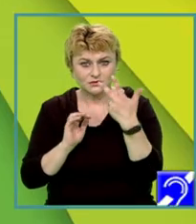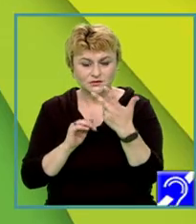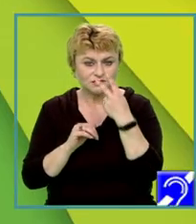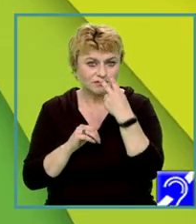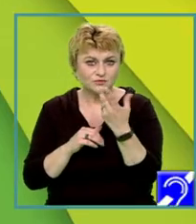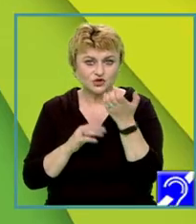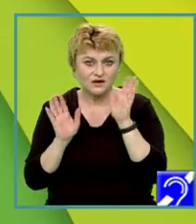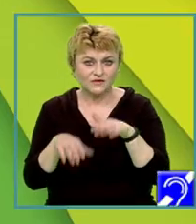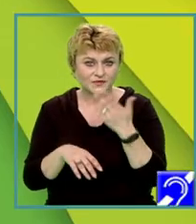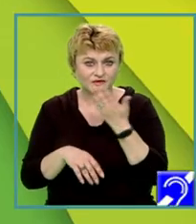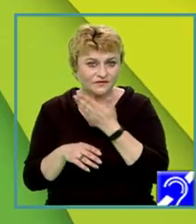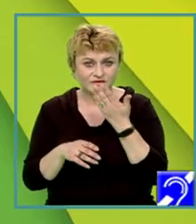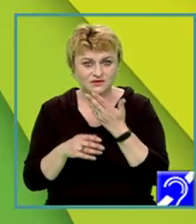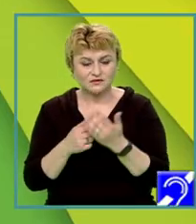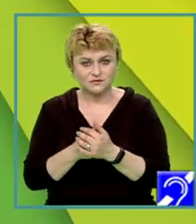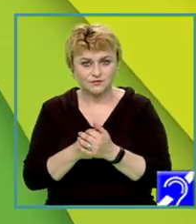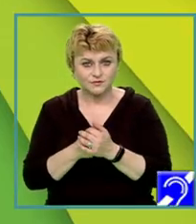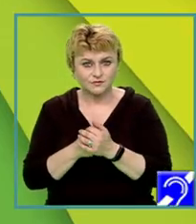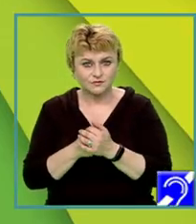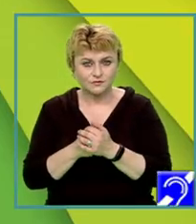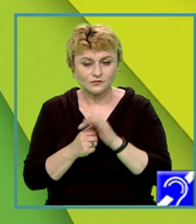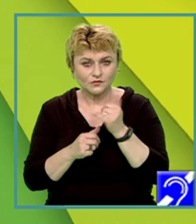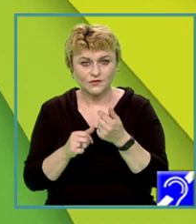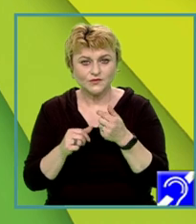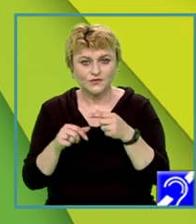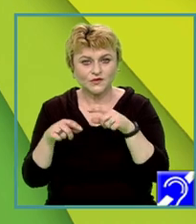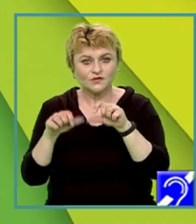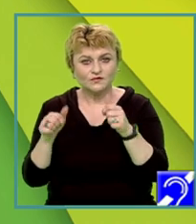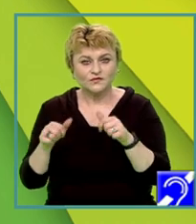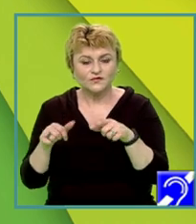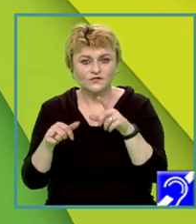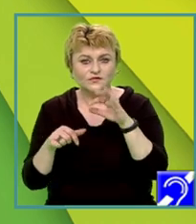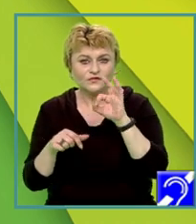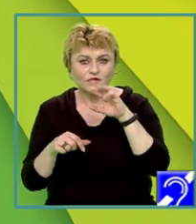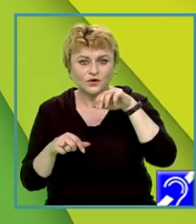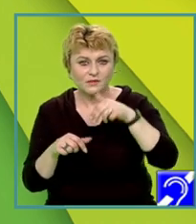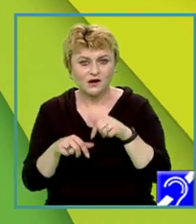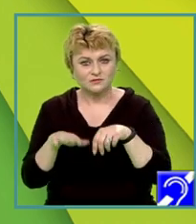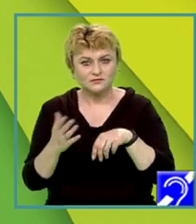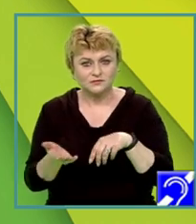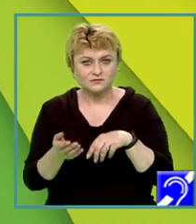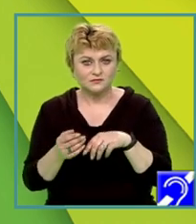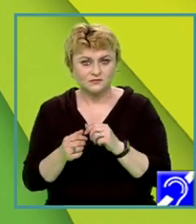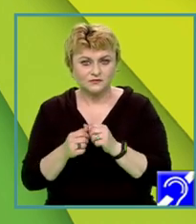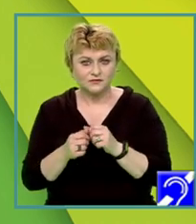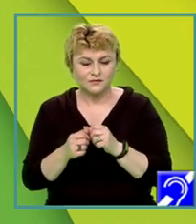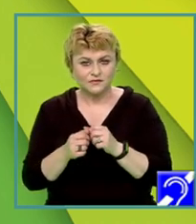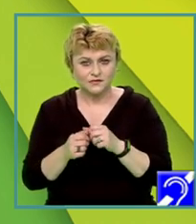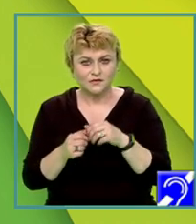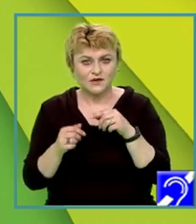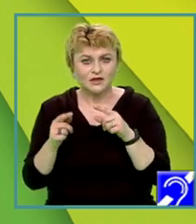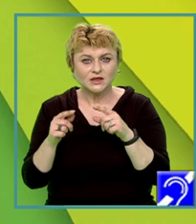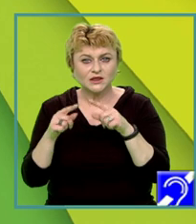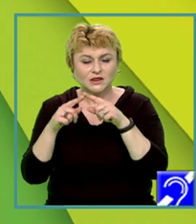ce avem de învățat și din această problemă În figura alăturată Punctul o este centrul cercului circumscris unghiului